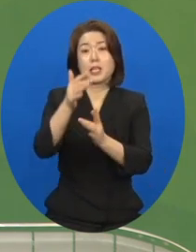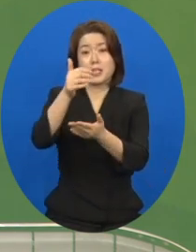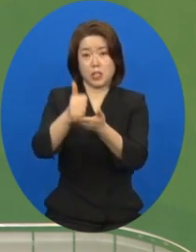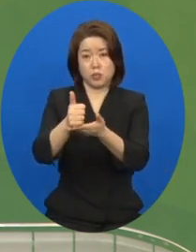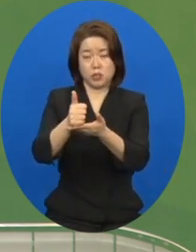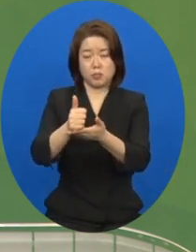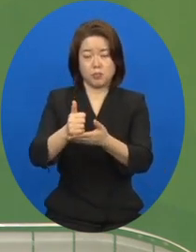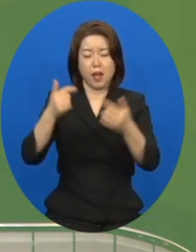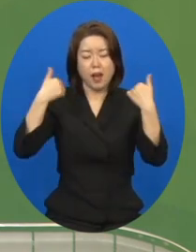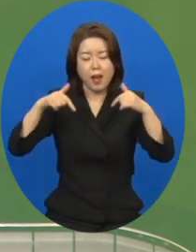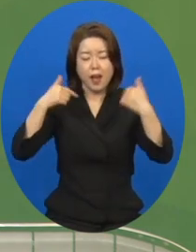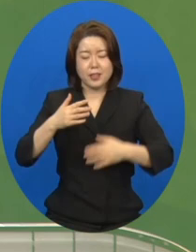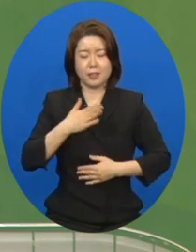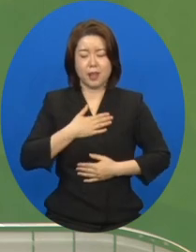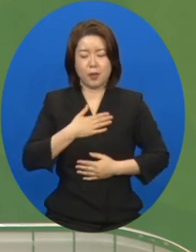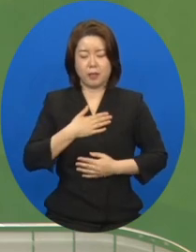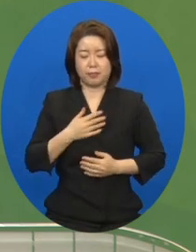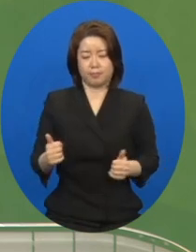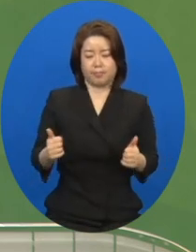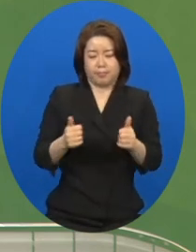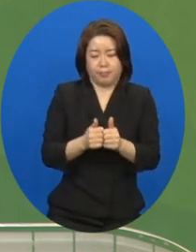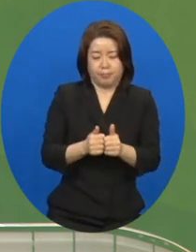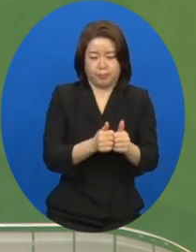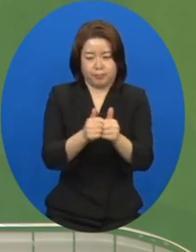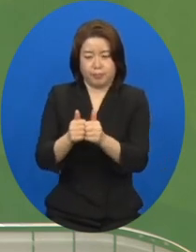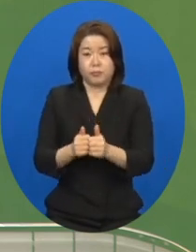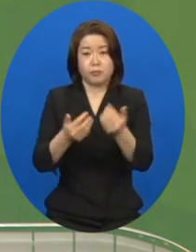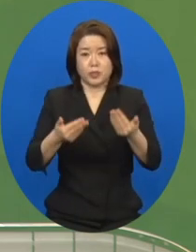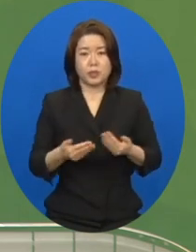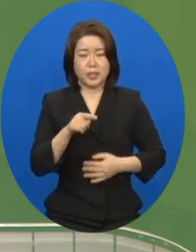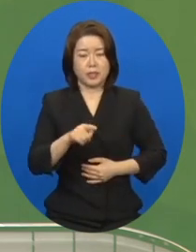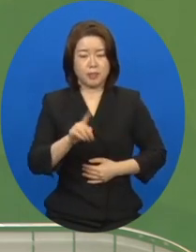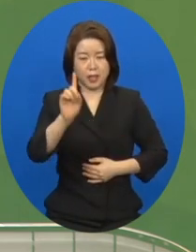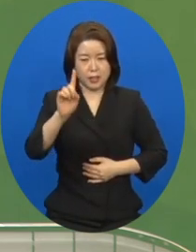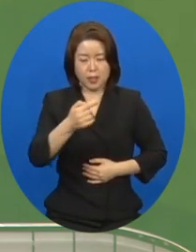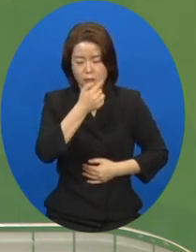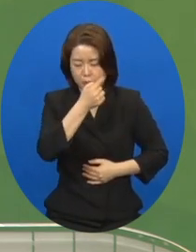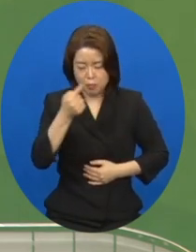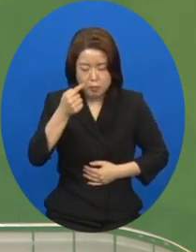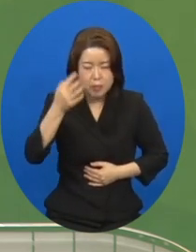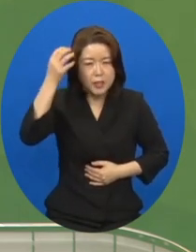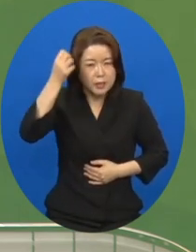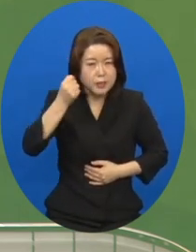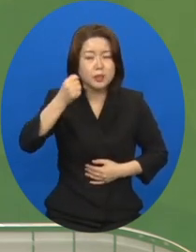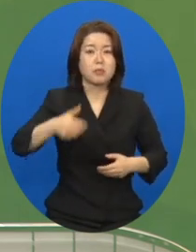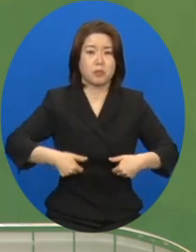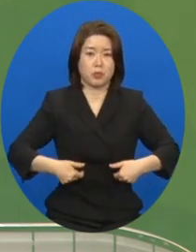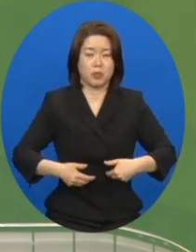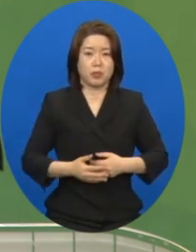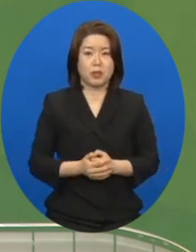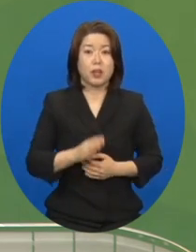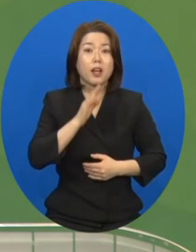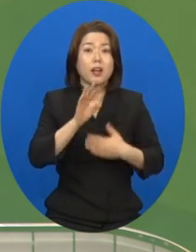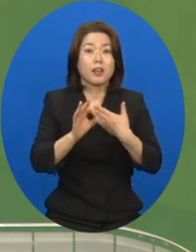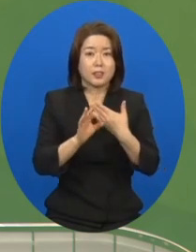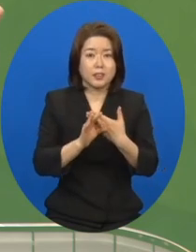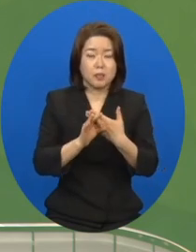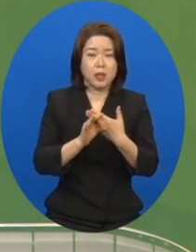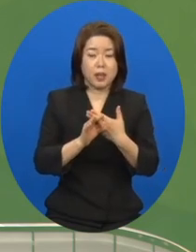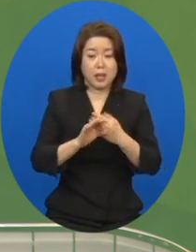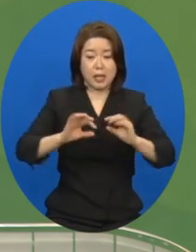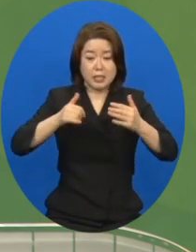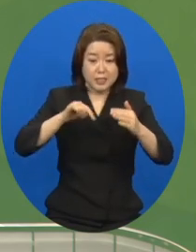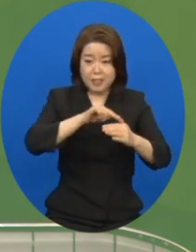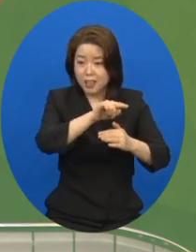예수님께서는 늘 나와 같이 계신다. 이거 하나는 분명해야 되는 거예요. 그러면 세상 없는